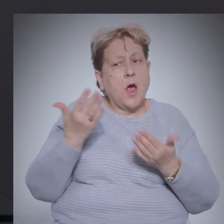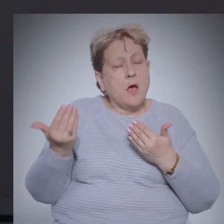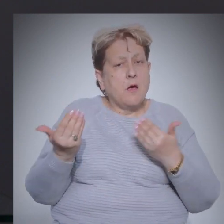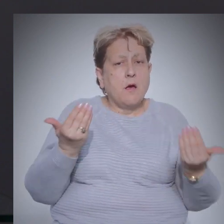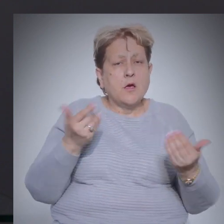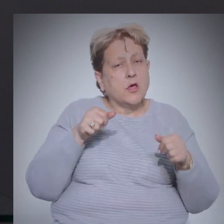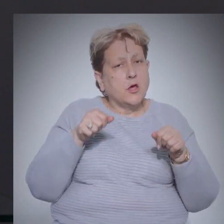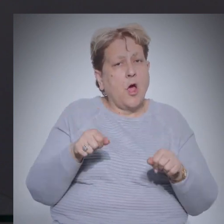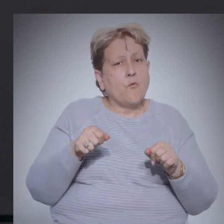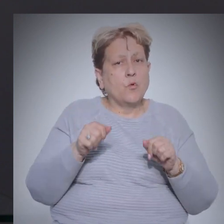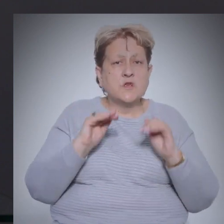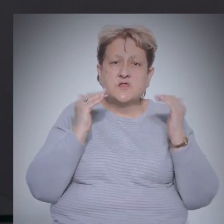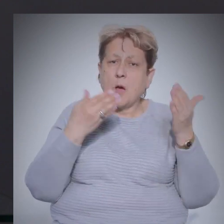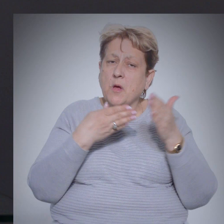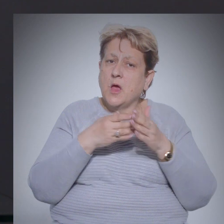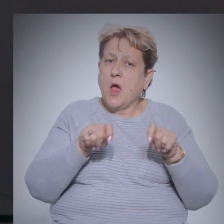արդյոք